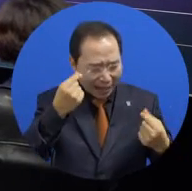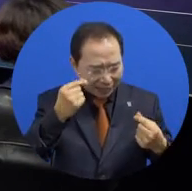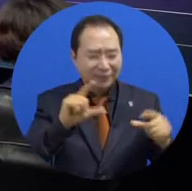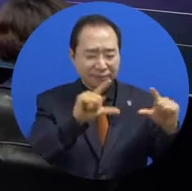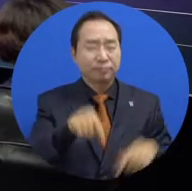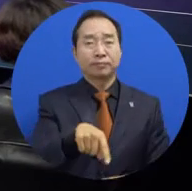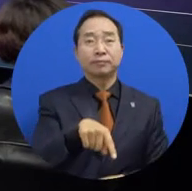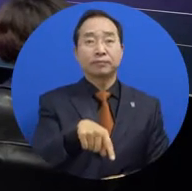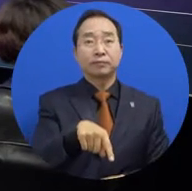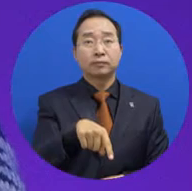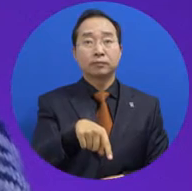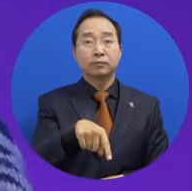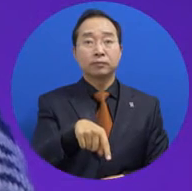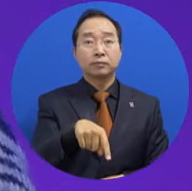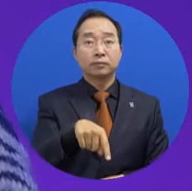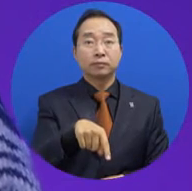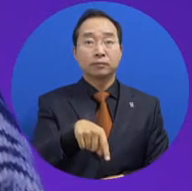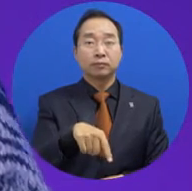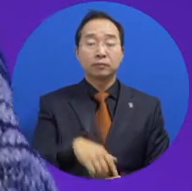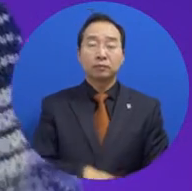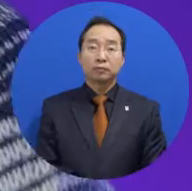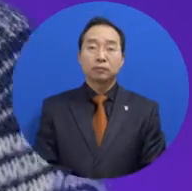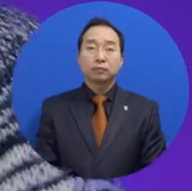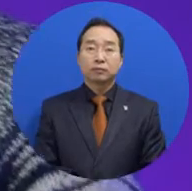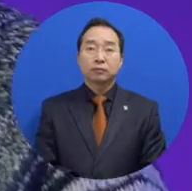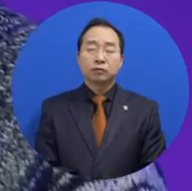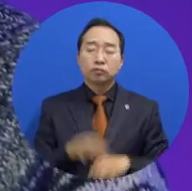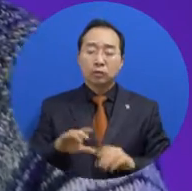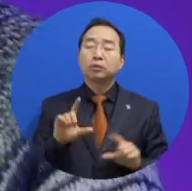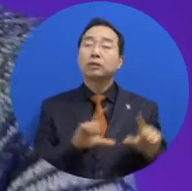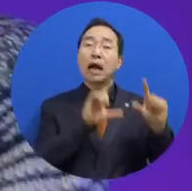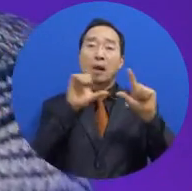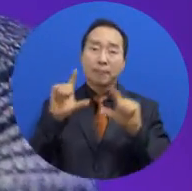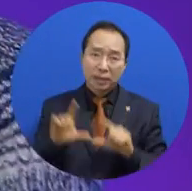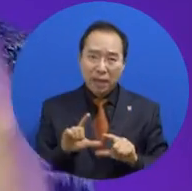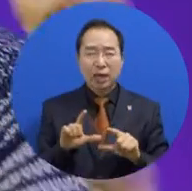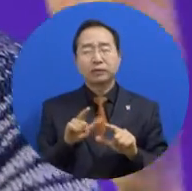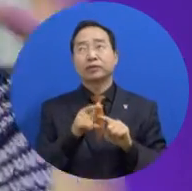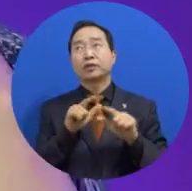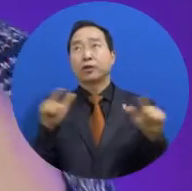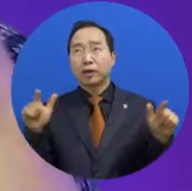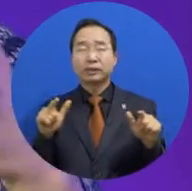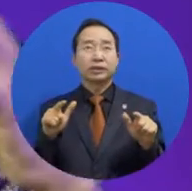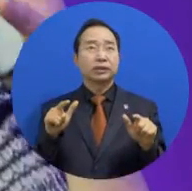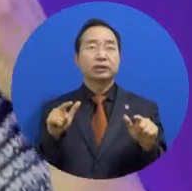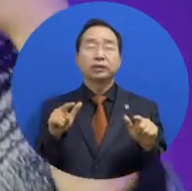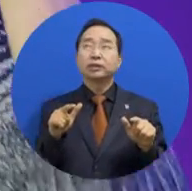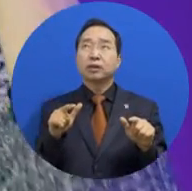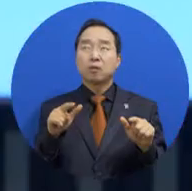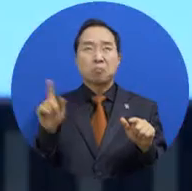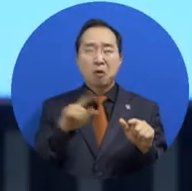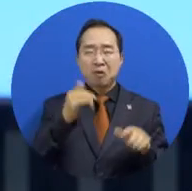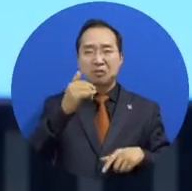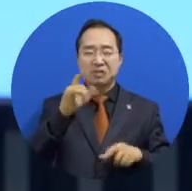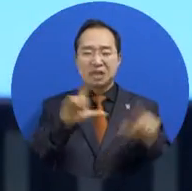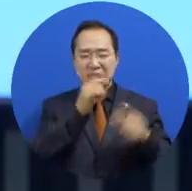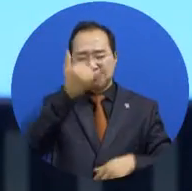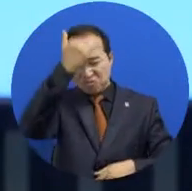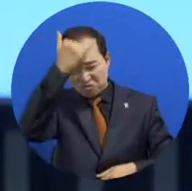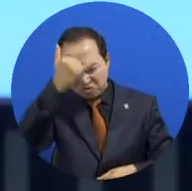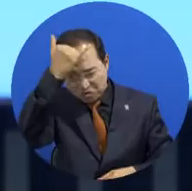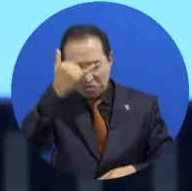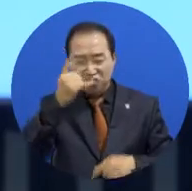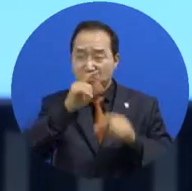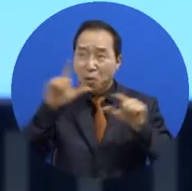쓰는 거예요. 인생의 지도를. 그러니까 우리가 너무 당연하게 생각하는 삶에 대한 뭐 이런저런 공식적인